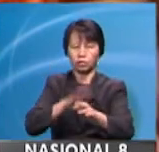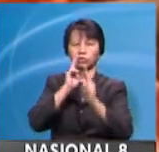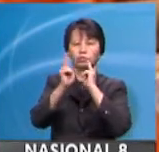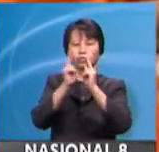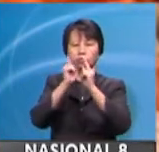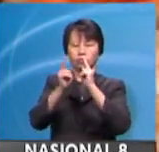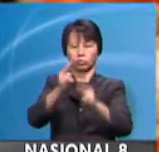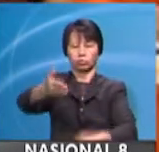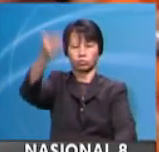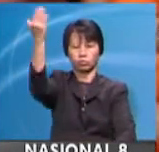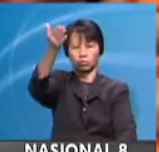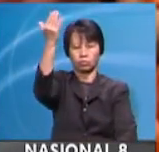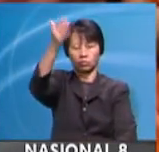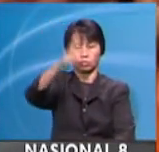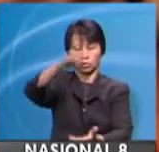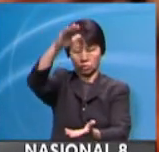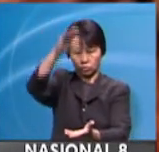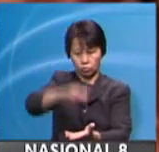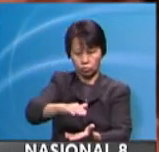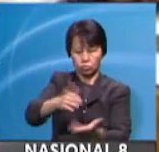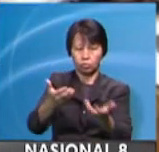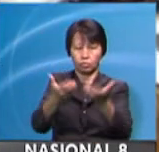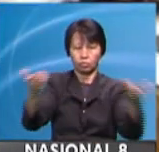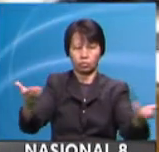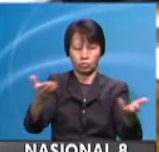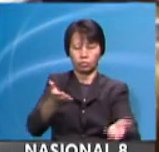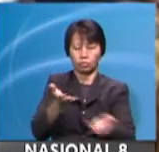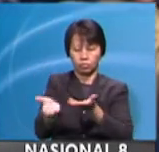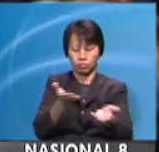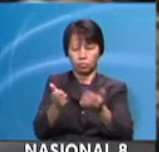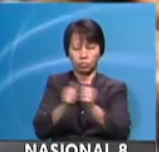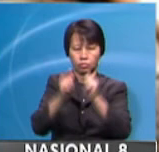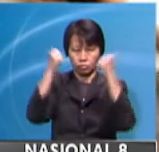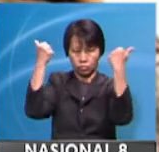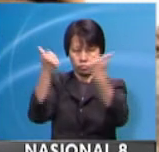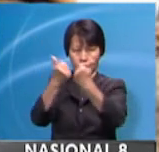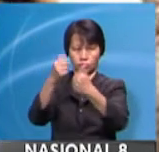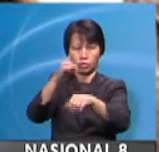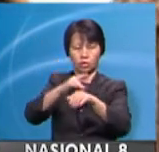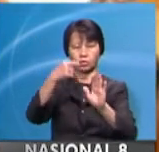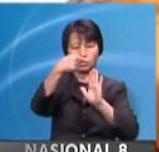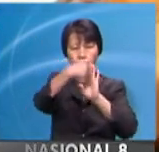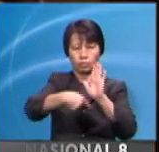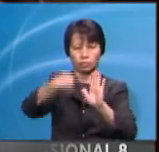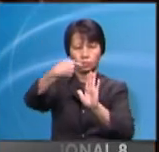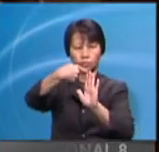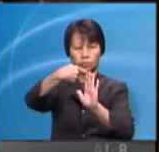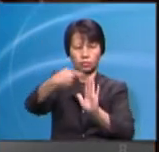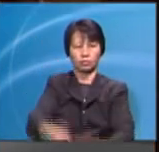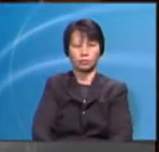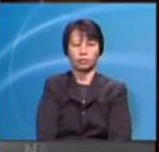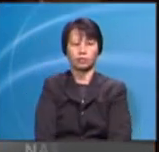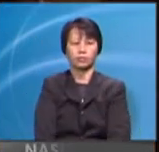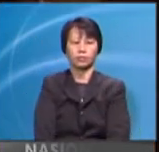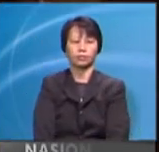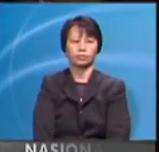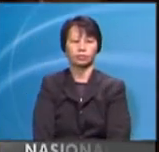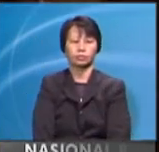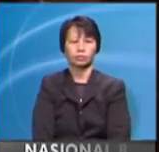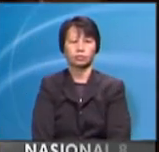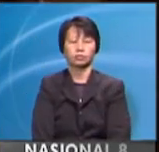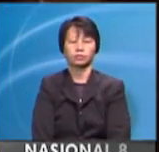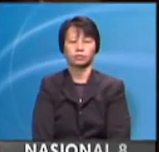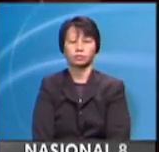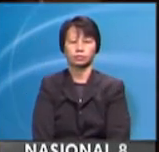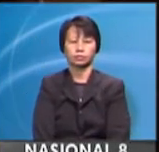pada simposium mengurangkan jurang penyampaian perkhidmatan autisma di Sri Lanka. ASD is the fastest